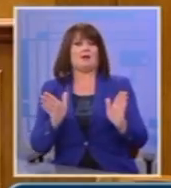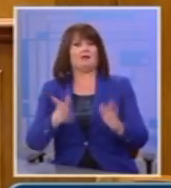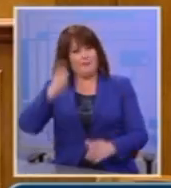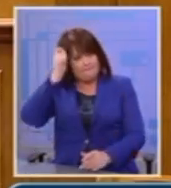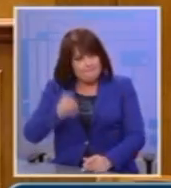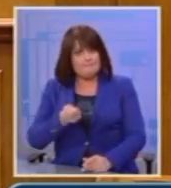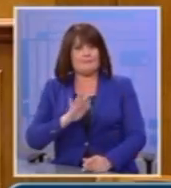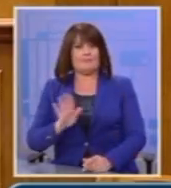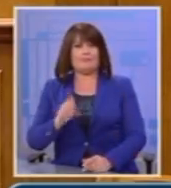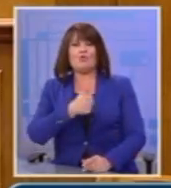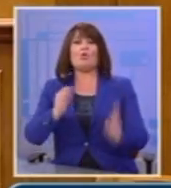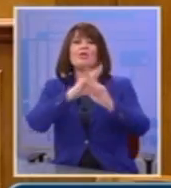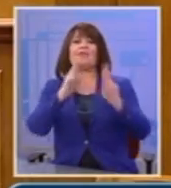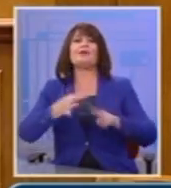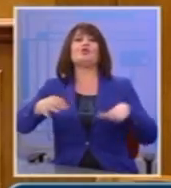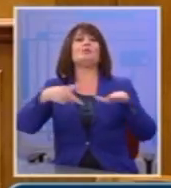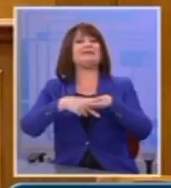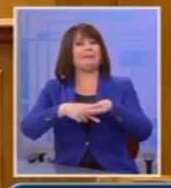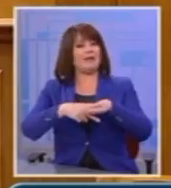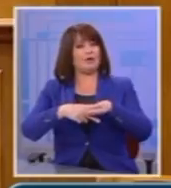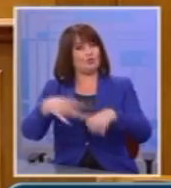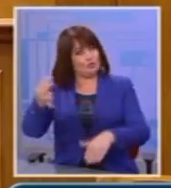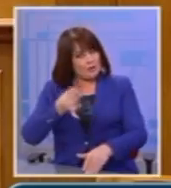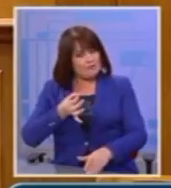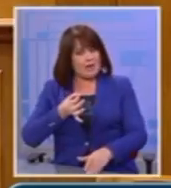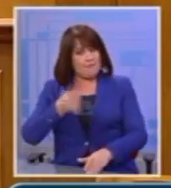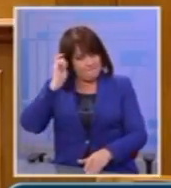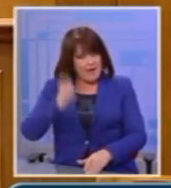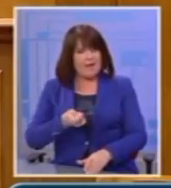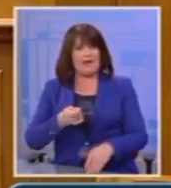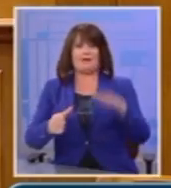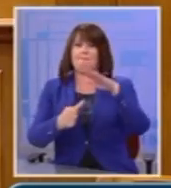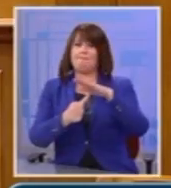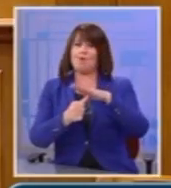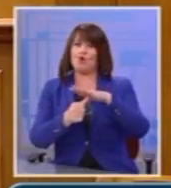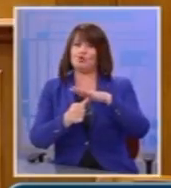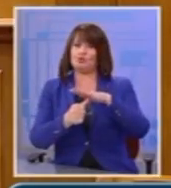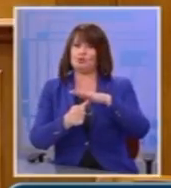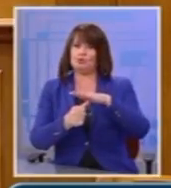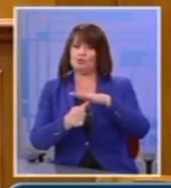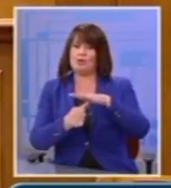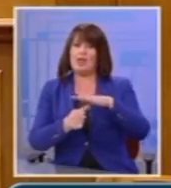ομολογούν όχι μόνο το Διεθνές Νομισματικό Ταμείο, ακόμα και ο πρόεδρος της Ευρωπαϊκής